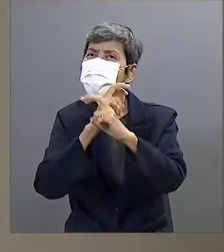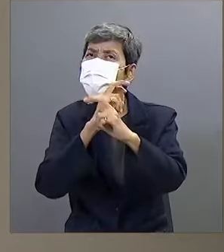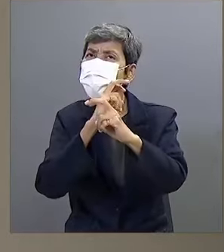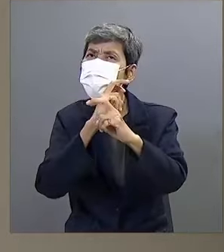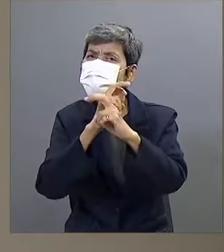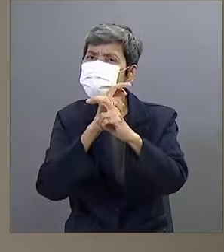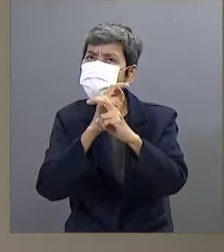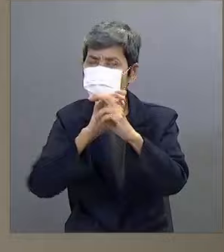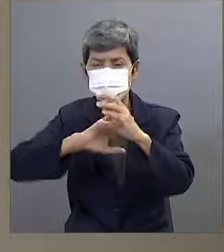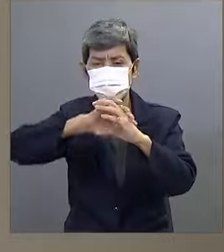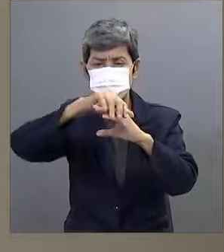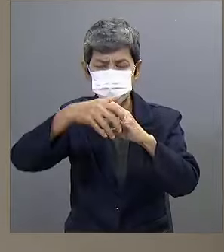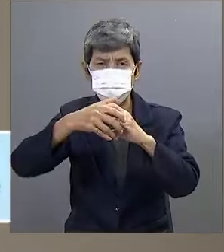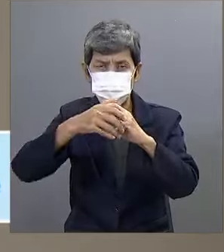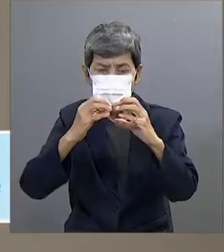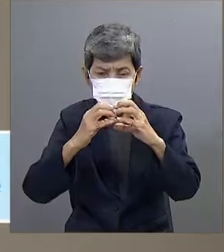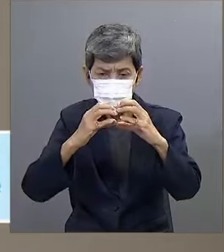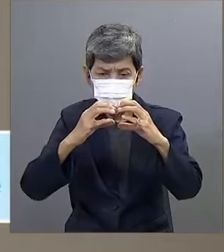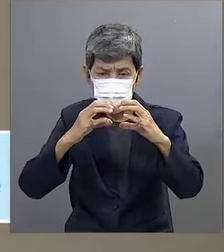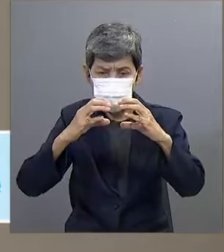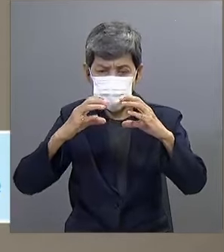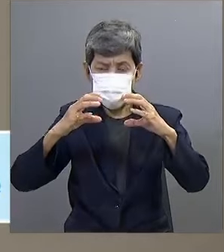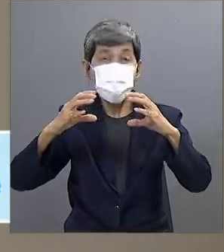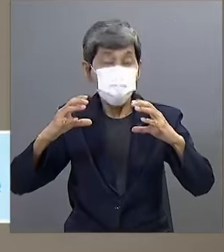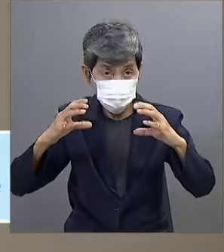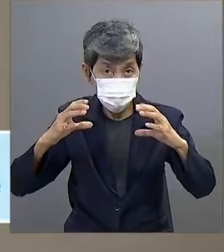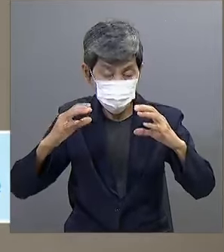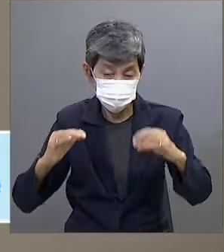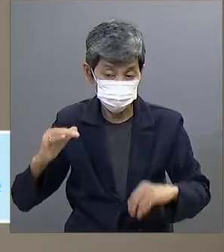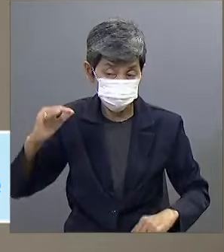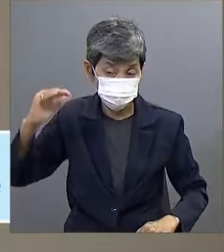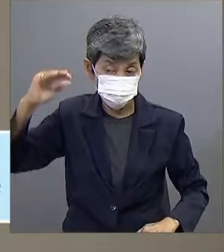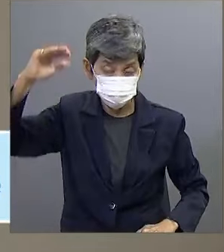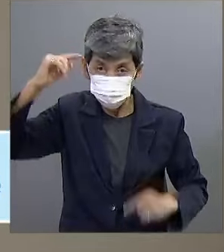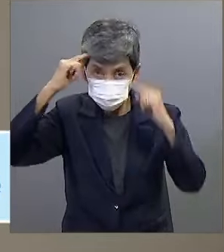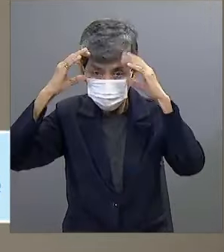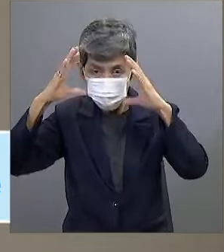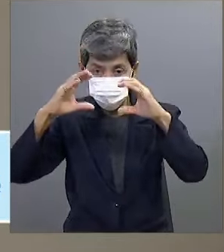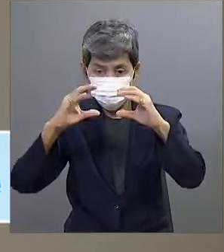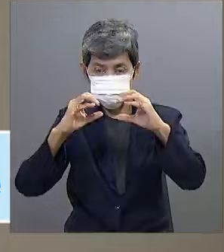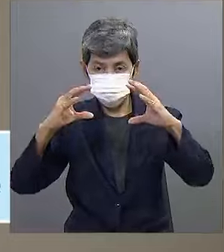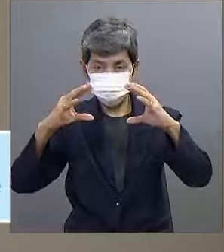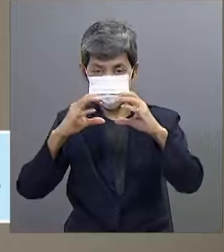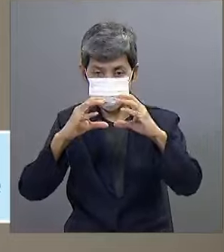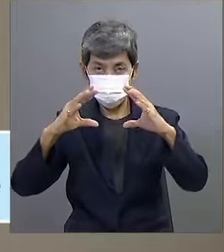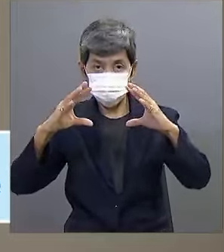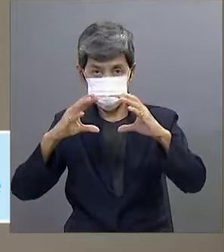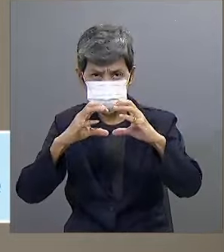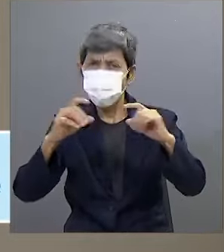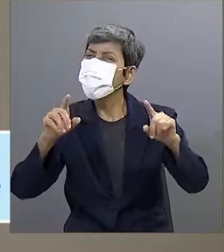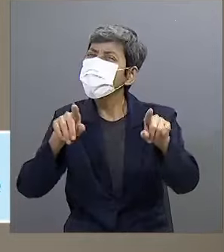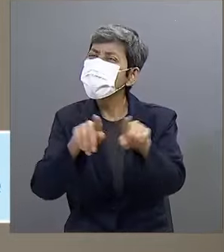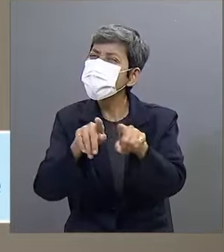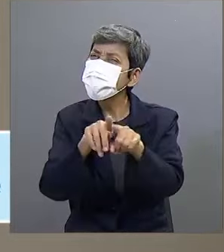เนี่ยค่อยๆขยายออกไปทีเนี้ยภายในสมองนั้นก็จะมีความยืดหยุ่นสูงมากนะคะเปรียบได้กับเหมือนเป็นเยล